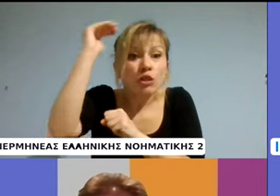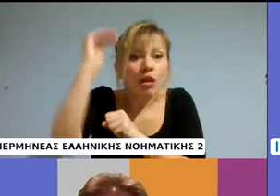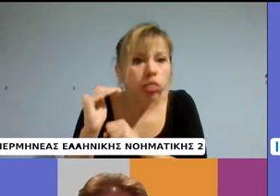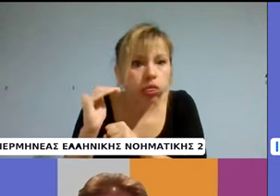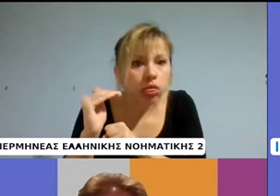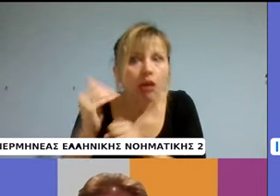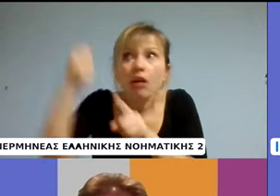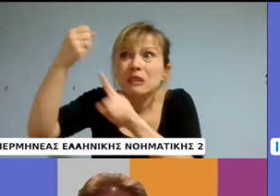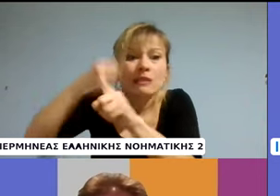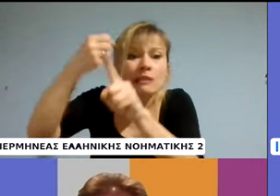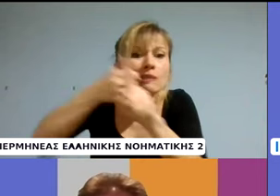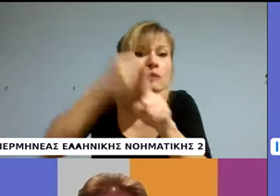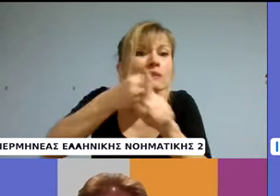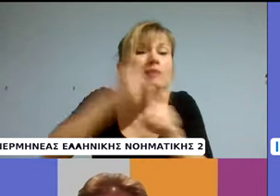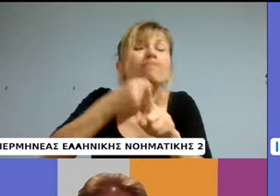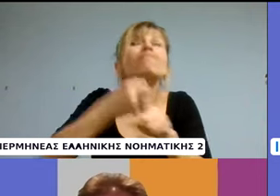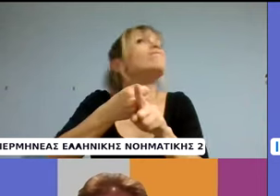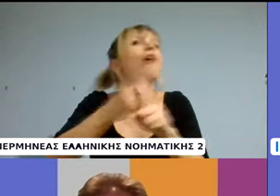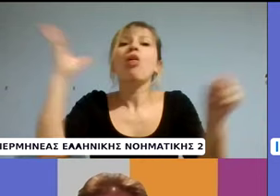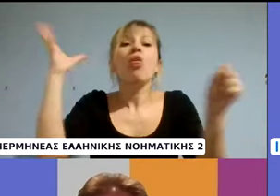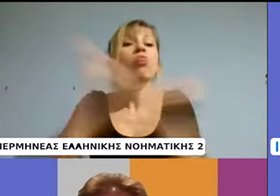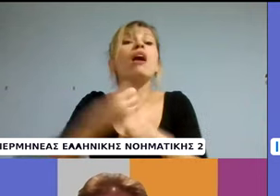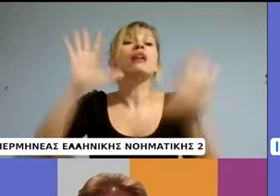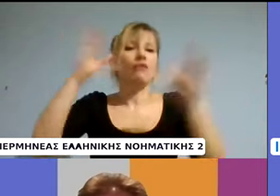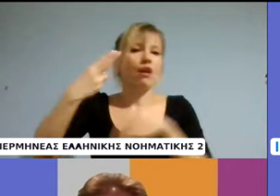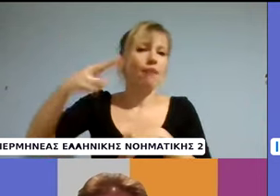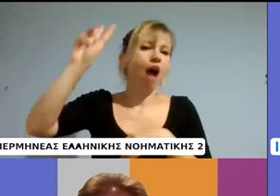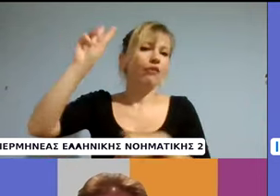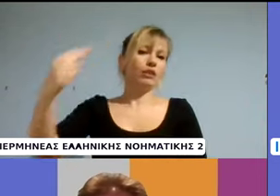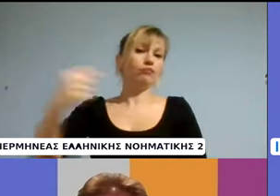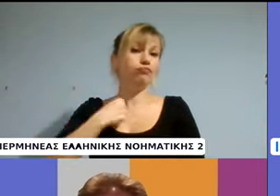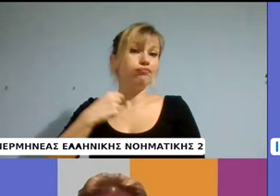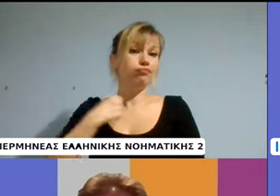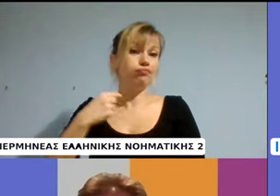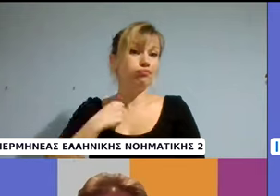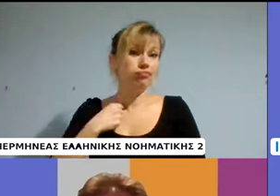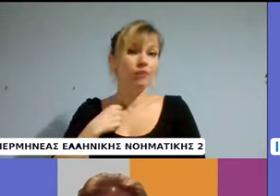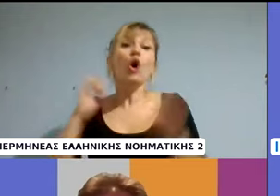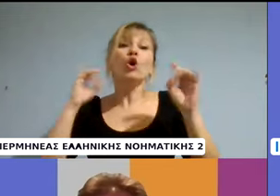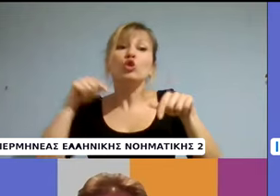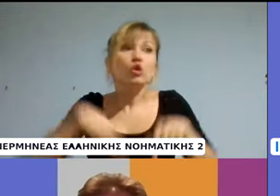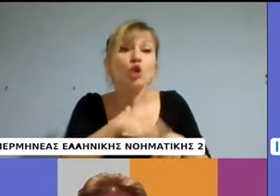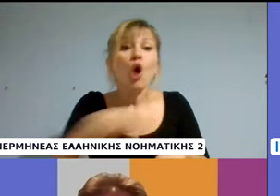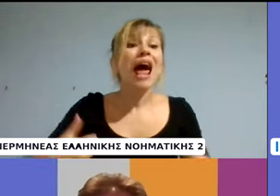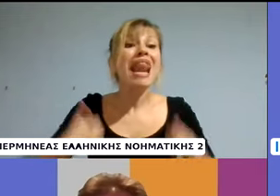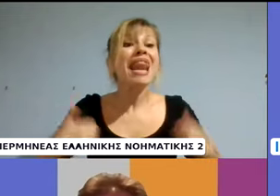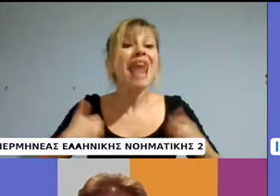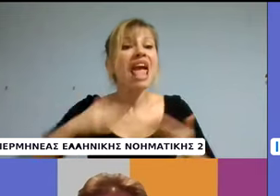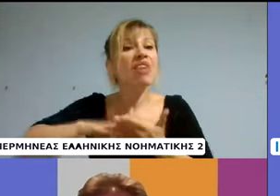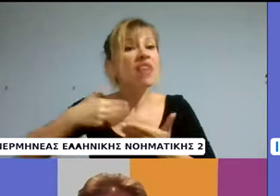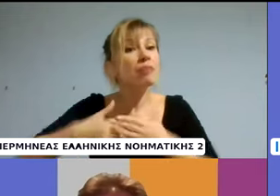έκτοτε. Συνεπώς, αν εσείς σήμερα ξεκινήσετε ως νέοι επαγγελματίες να χρεώνετε πάρα πολύ χαμηλές τιμές για οποιοδήποτε είδους δουλειάς